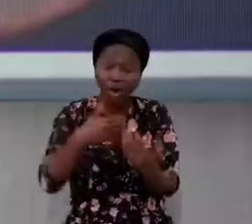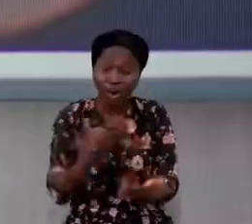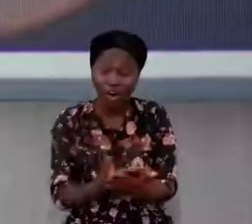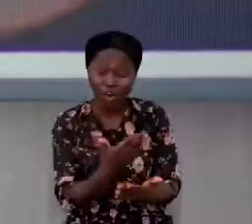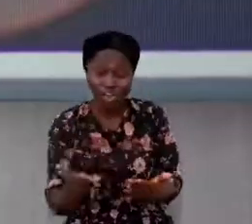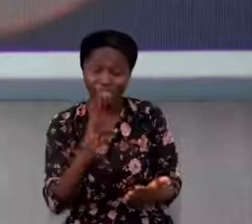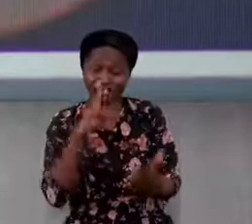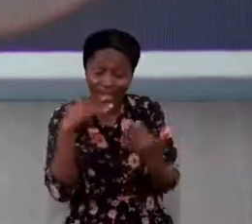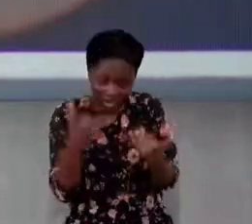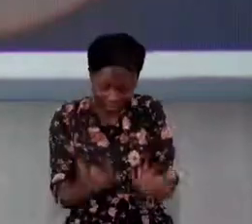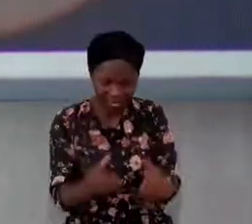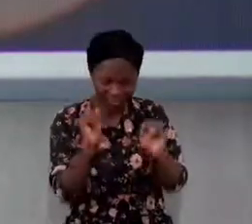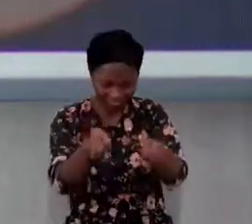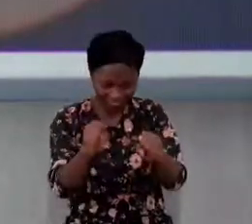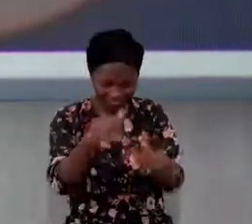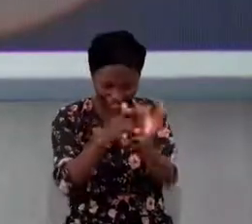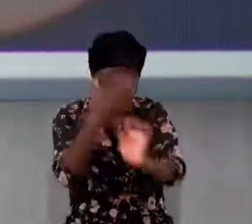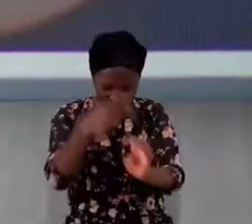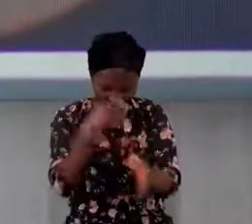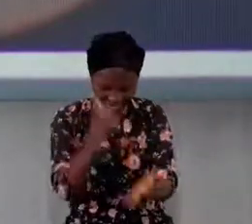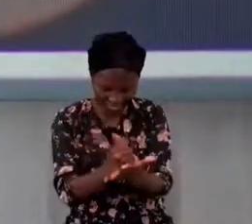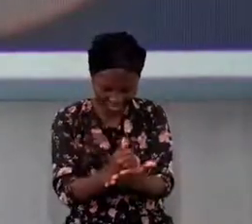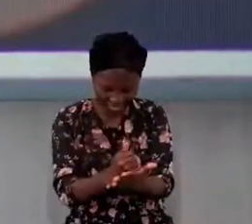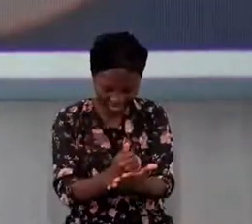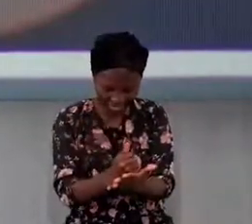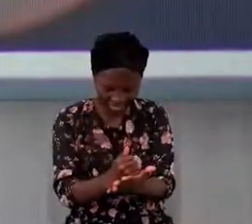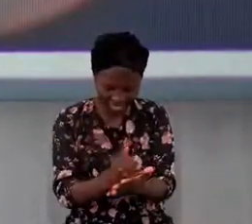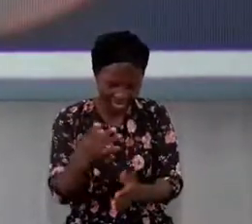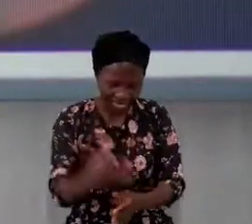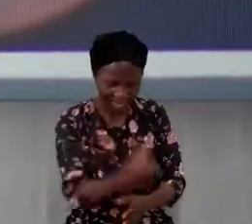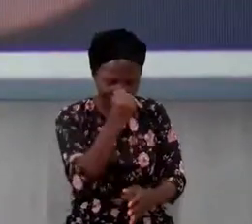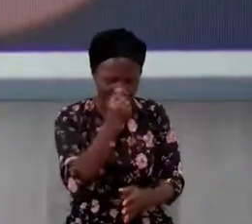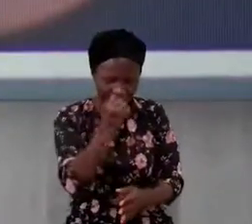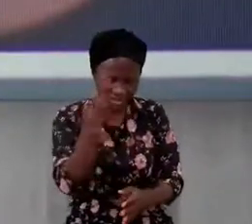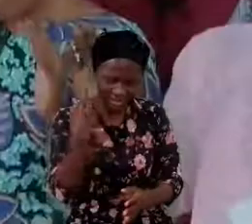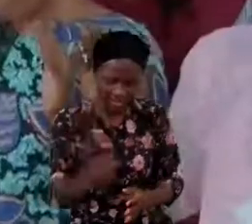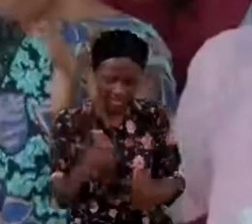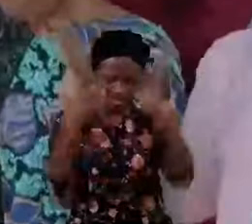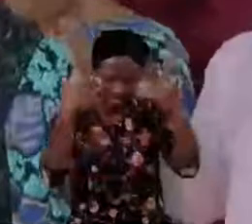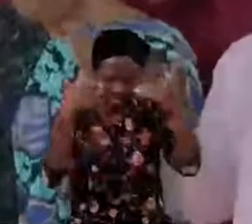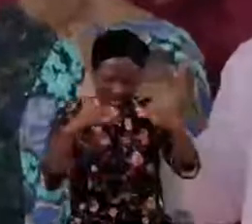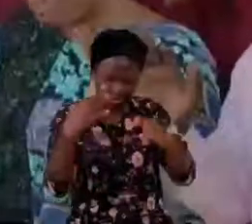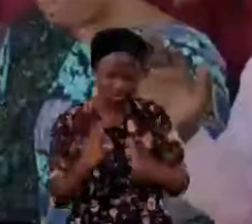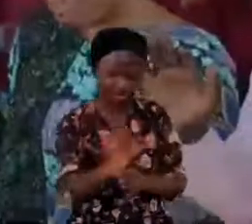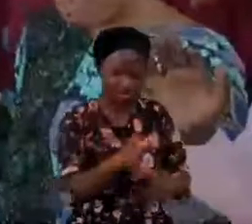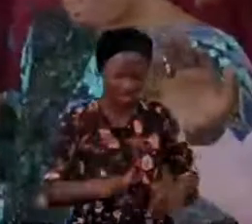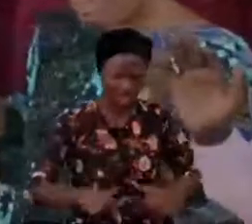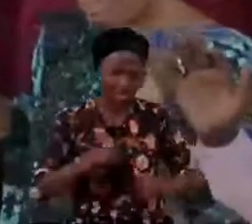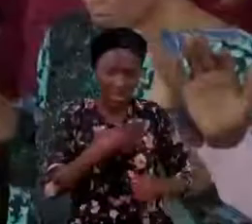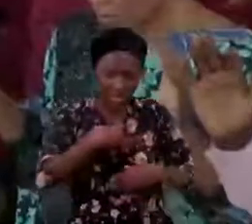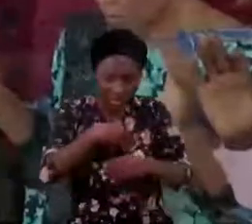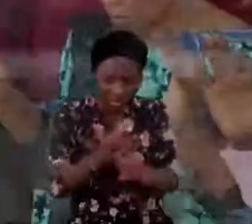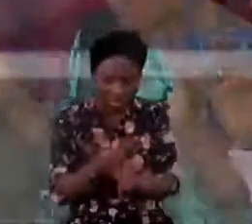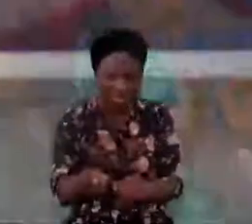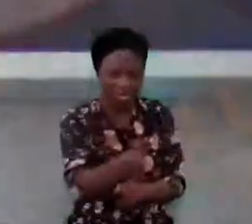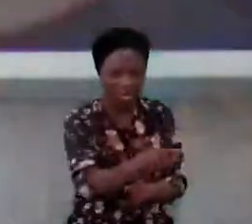Ôte les limites de leur vie et qu'ils prennent l'envol plus haut, plus haut, plus haut,